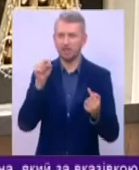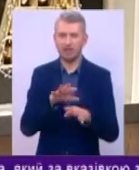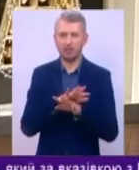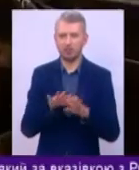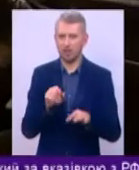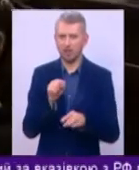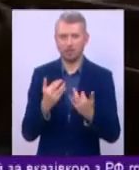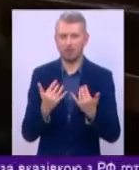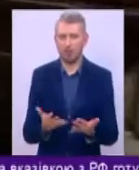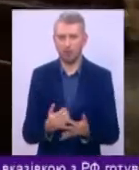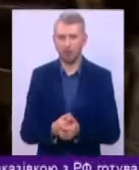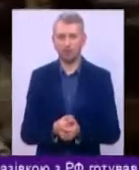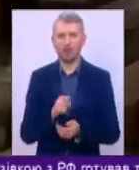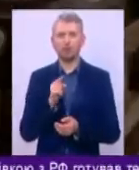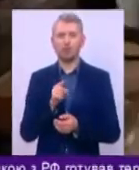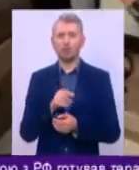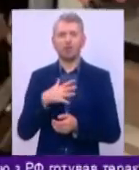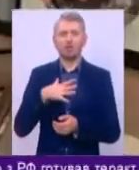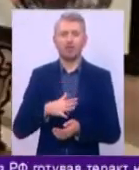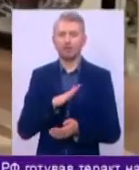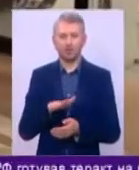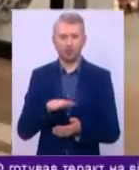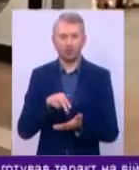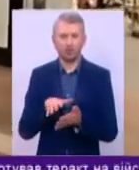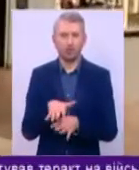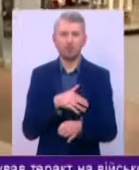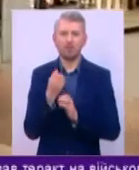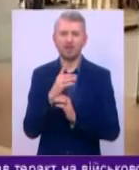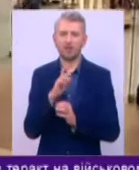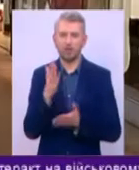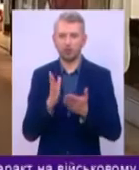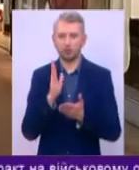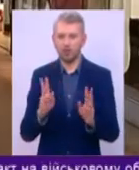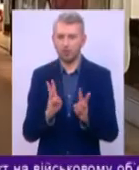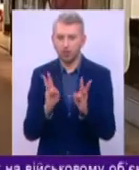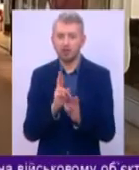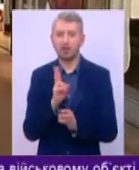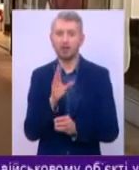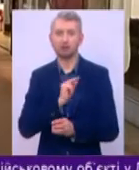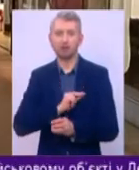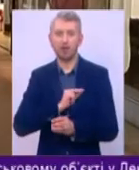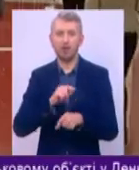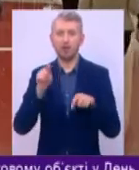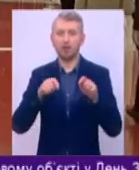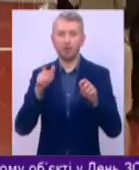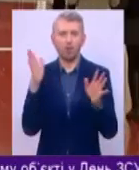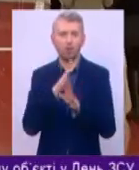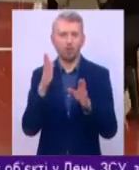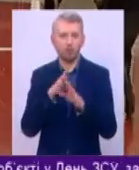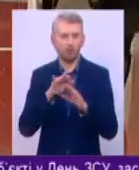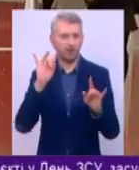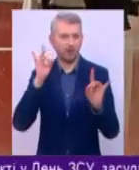відповідає цим вимогам. Вони не вистоять довше 15 хвилин, якщо буде пожежа. І як спрацює крапельно-повітряна сигналізація,